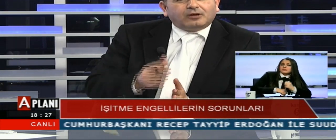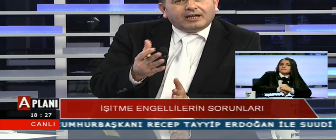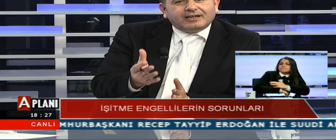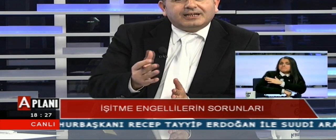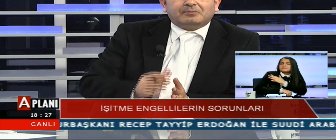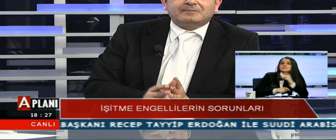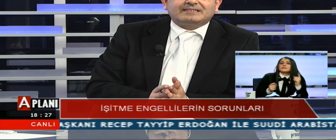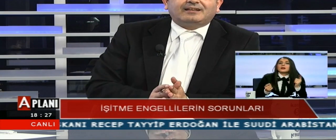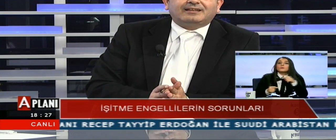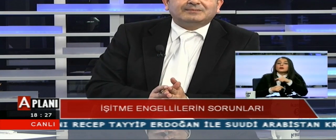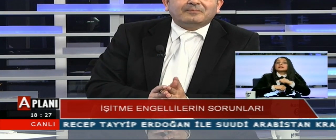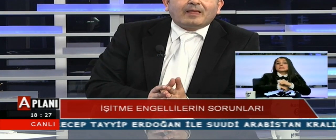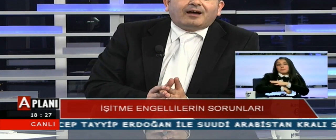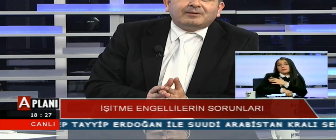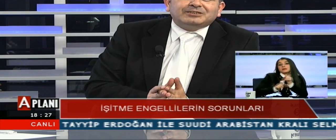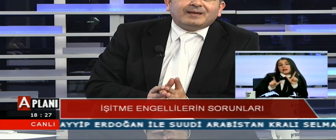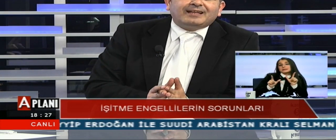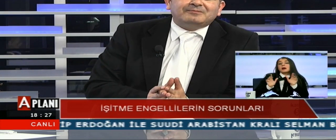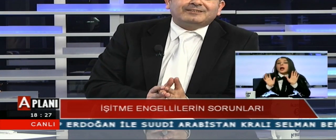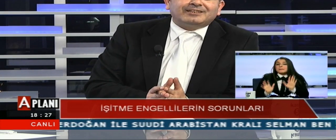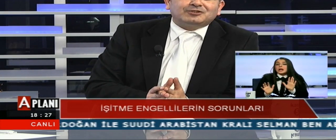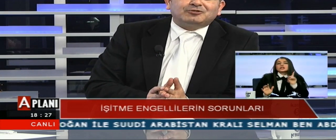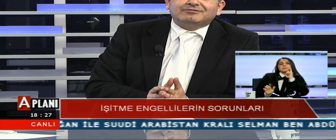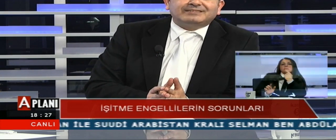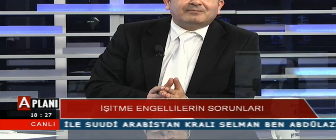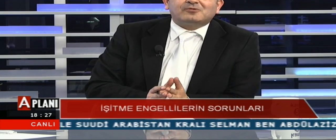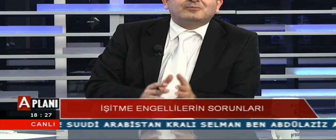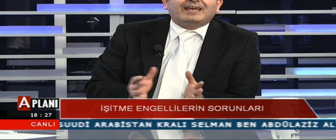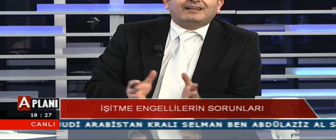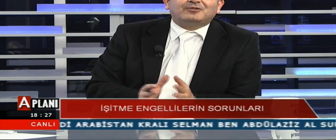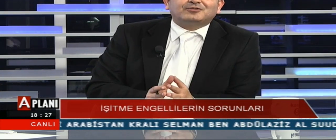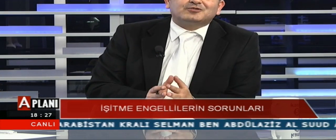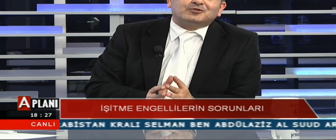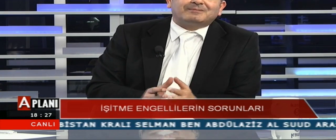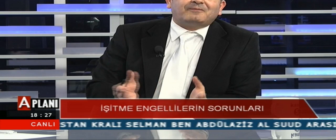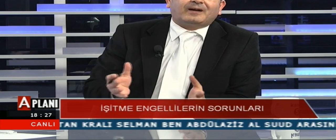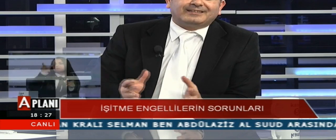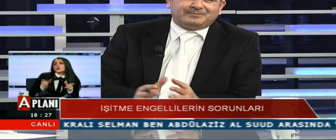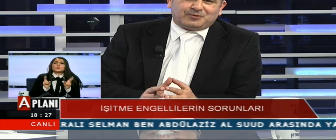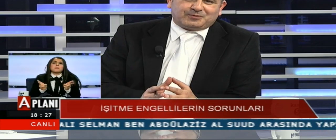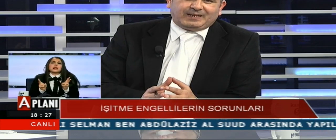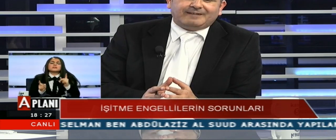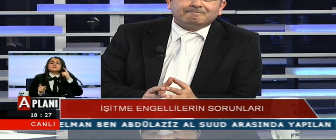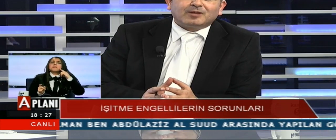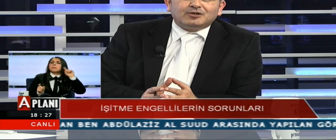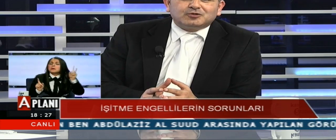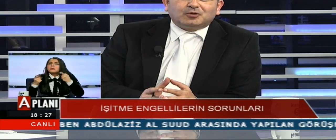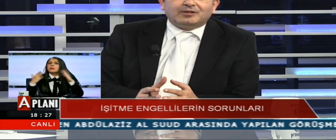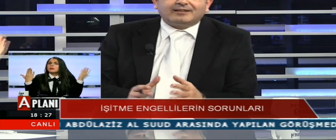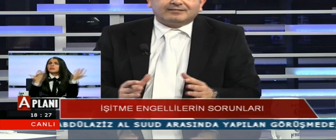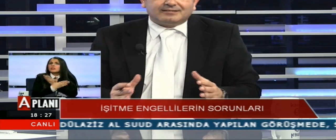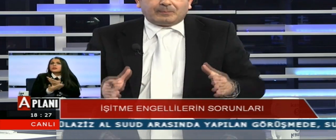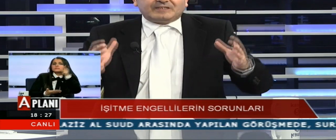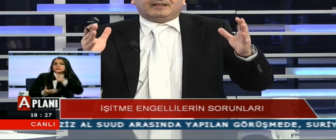kabarıyor. Kabarması da lazım. Ama işitme engelli bir vatandaşı gördüğünüz zaman onun bir engelli olduğunu çoğu zaman fark etmiyoruz bile. Çünkü